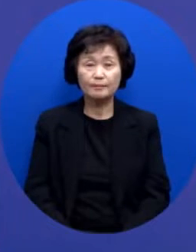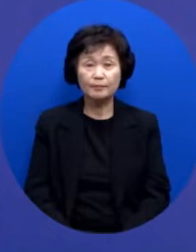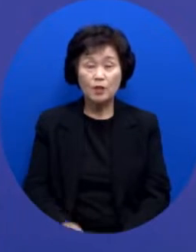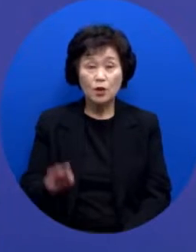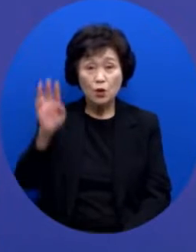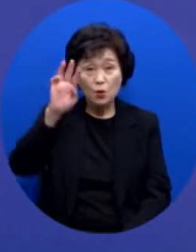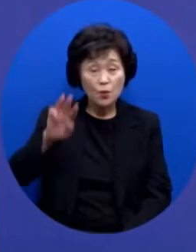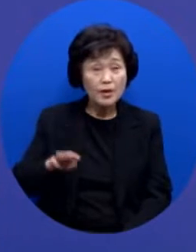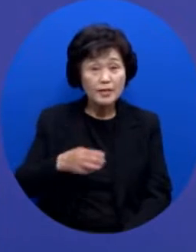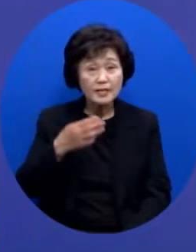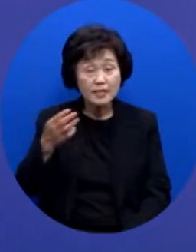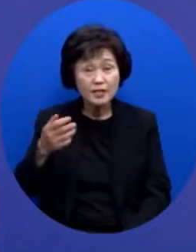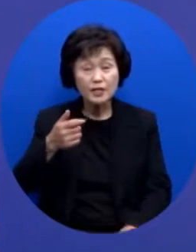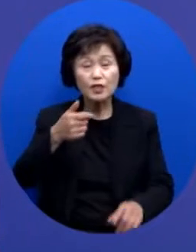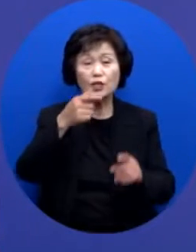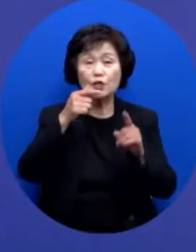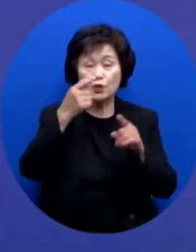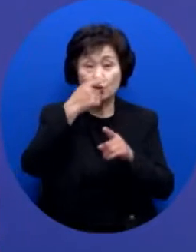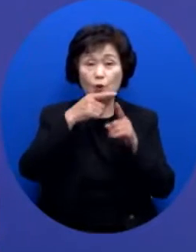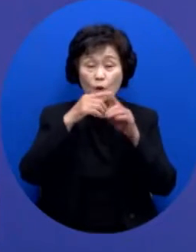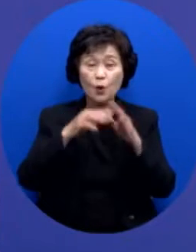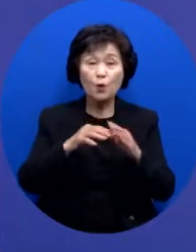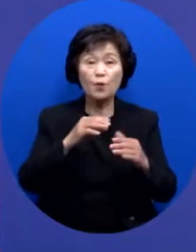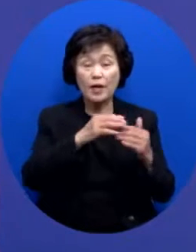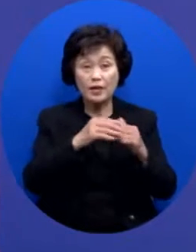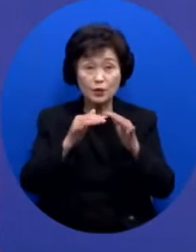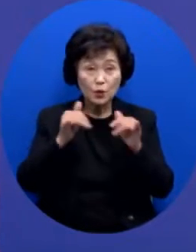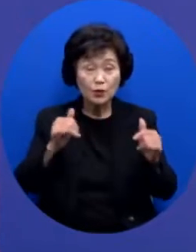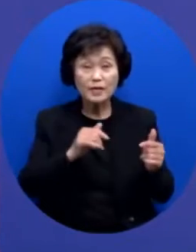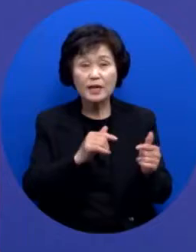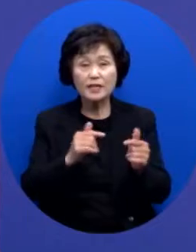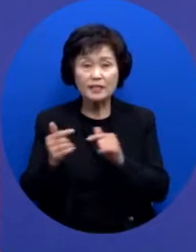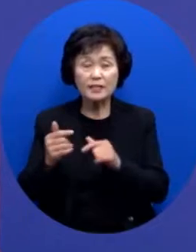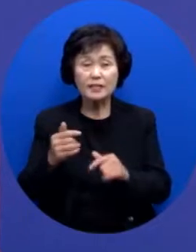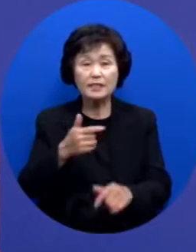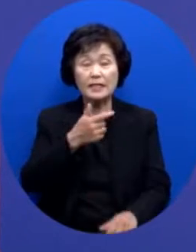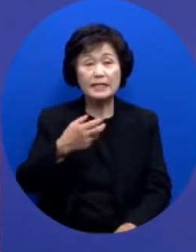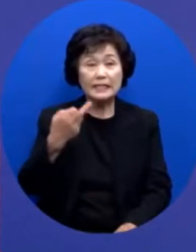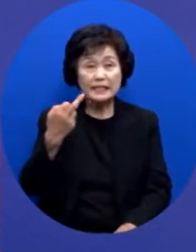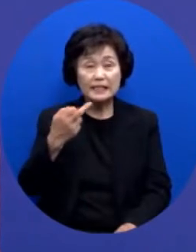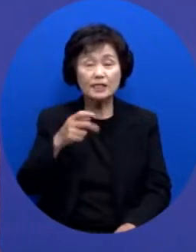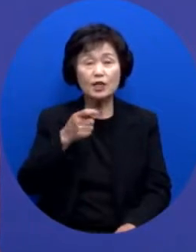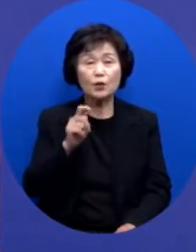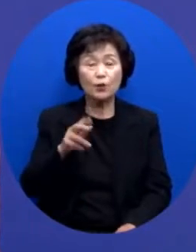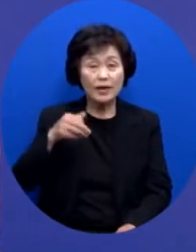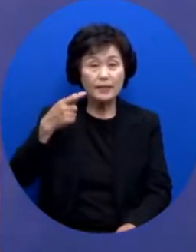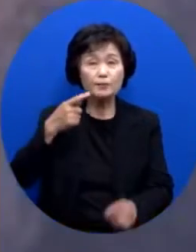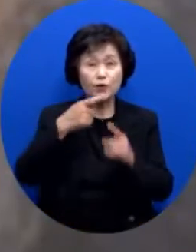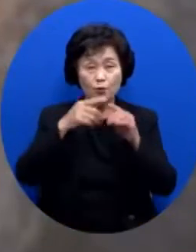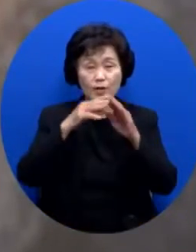웨슬리언 교회 지도자 협의회 대표회장 취임식이 21일 일산 광림교회에서 열렸습니다.